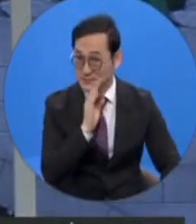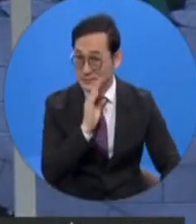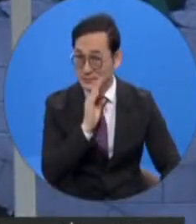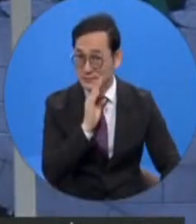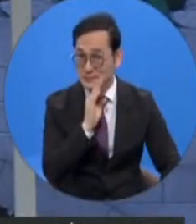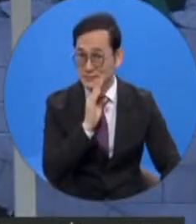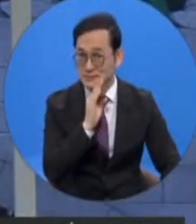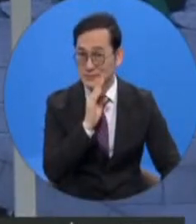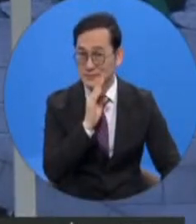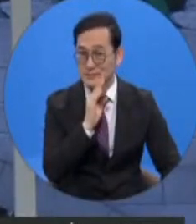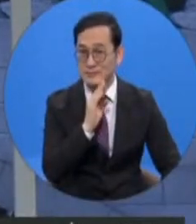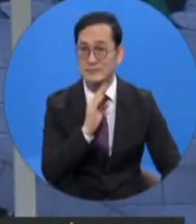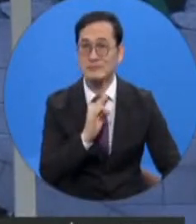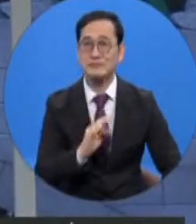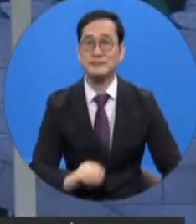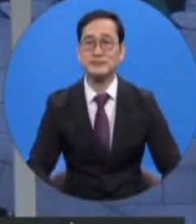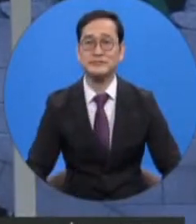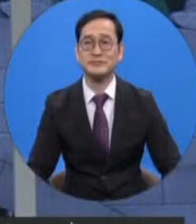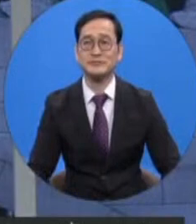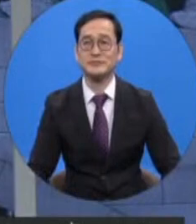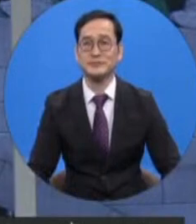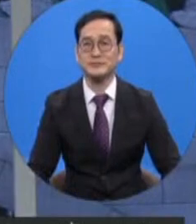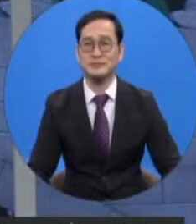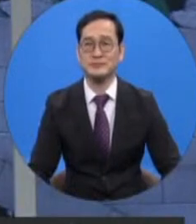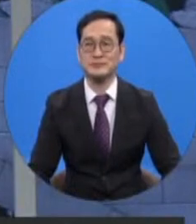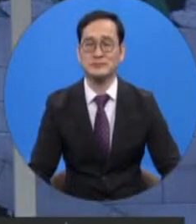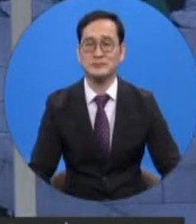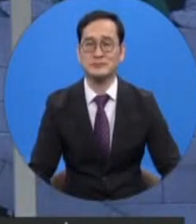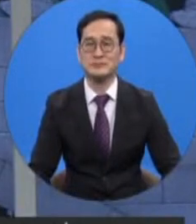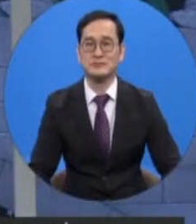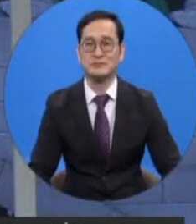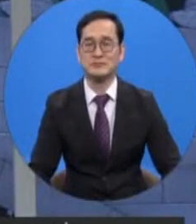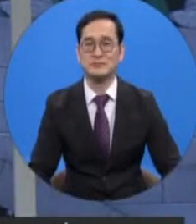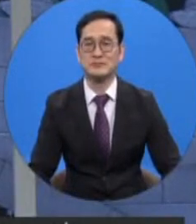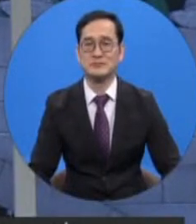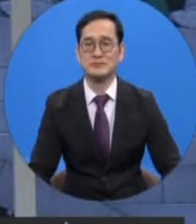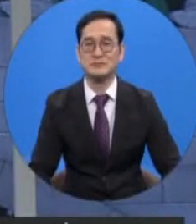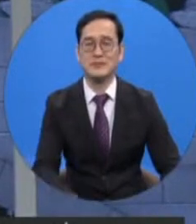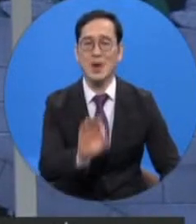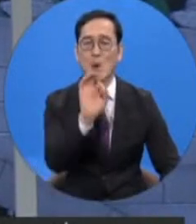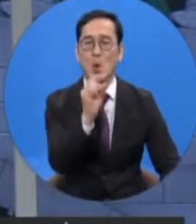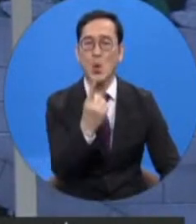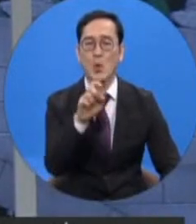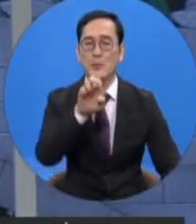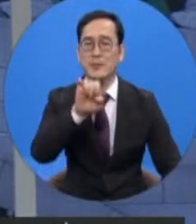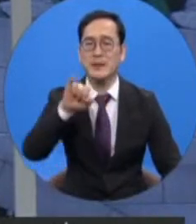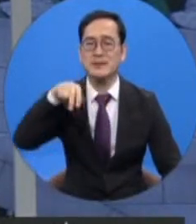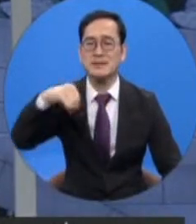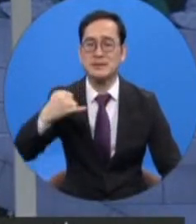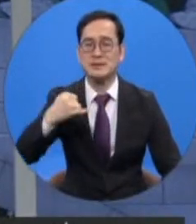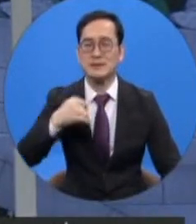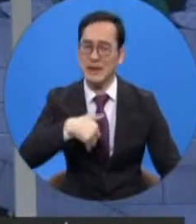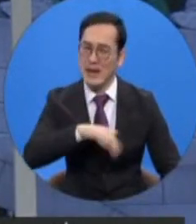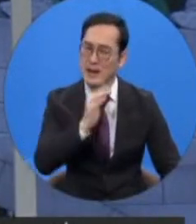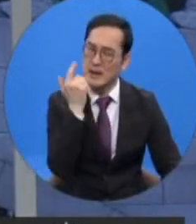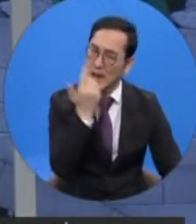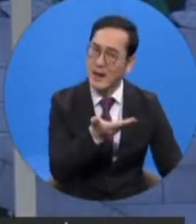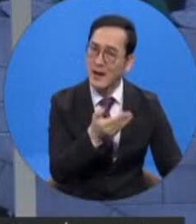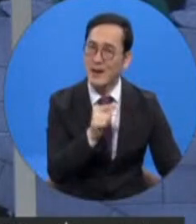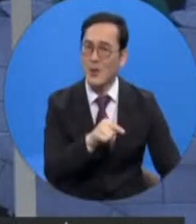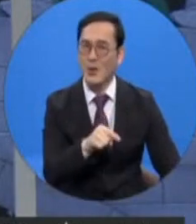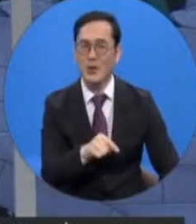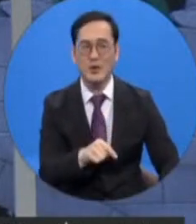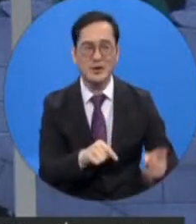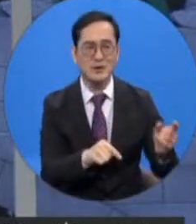후기글, 성매매를 지칭하는 오피나 갈까라는 이 글 등에 대한 작성자가 이재명 후보의